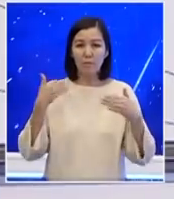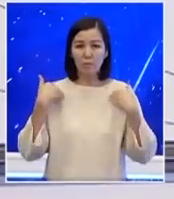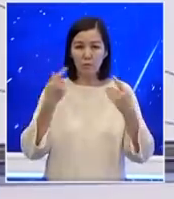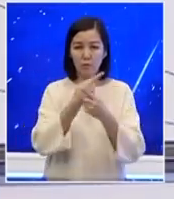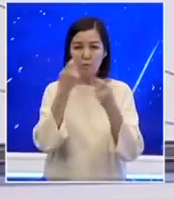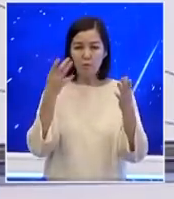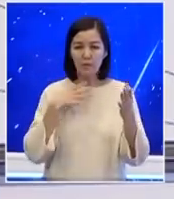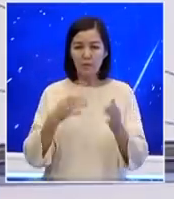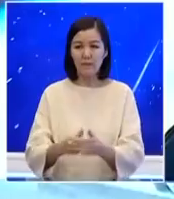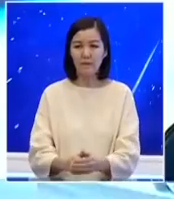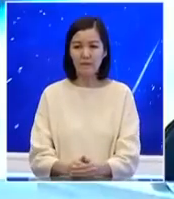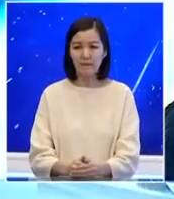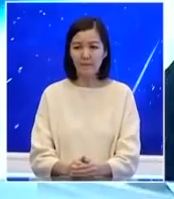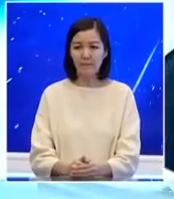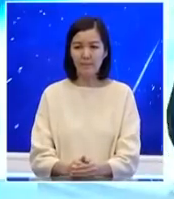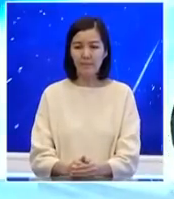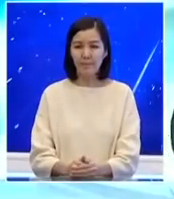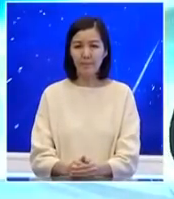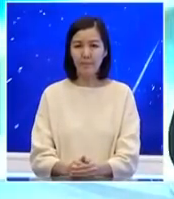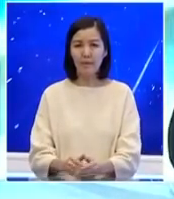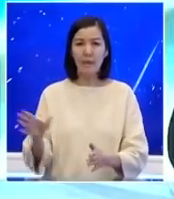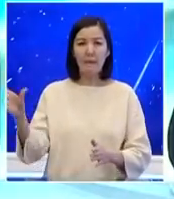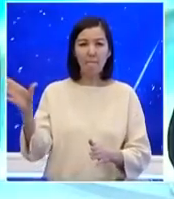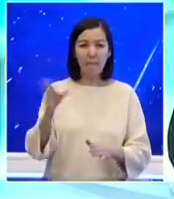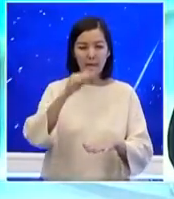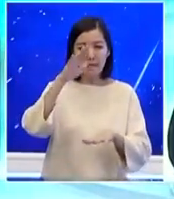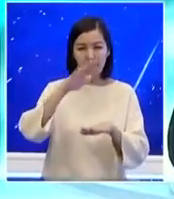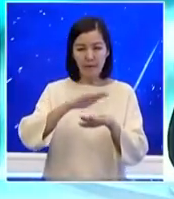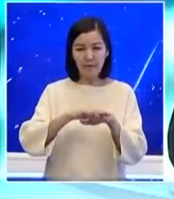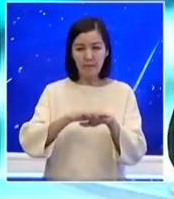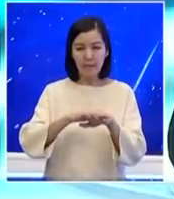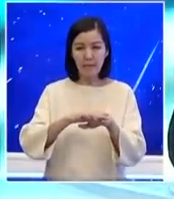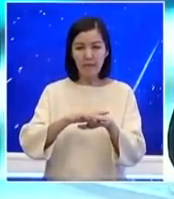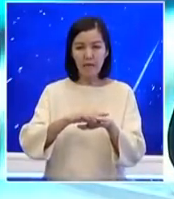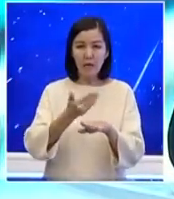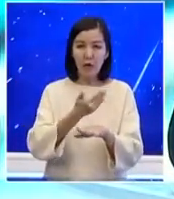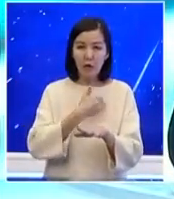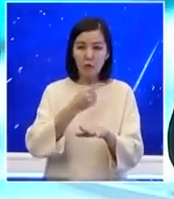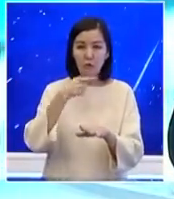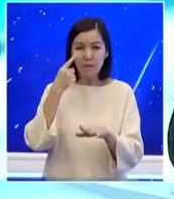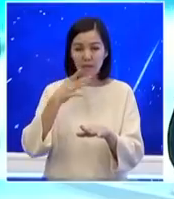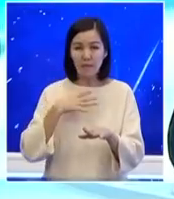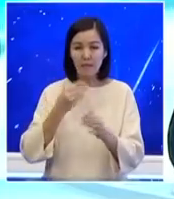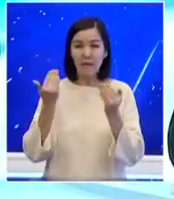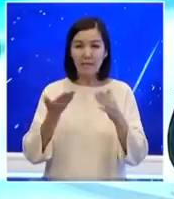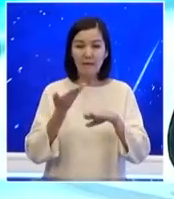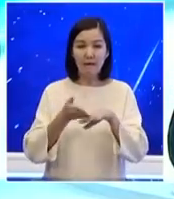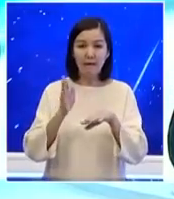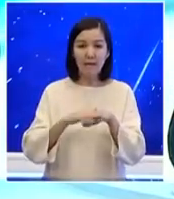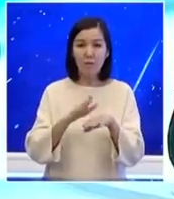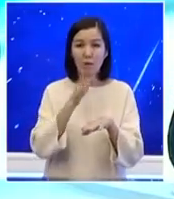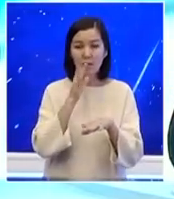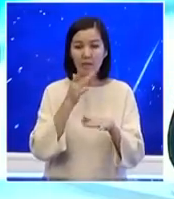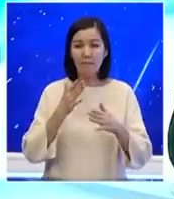жасады. Үш кезеңде мен бүкіл банктерге үндеу жасағым келіп отыр. Қазіргі осындай қиын кезеңде біз